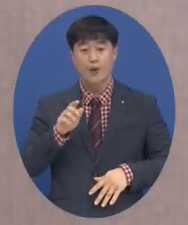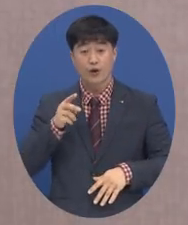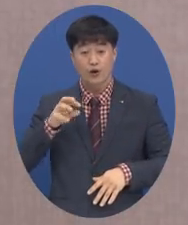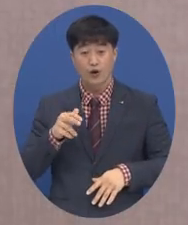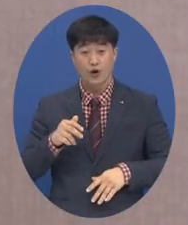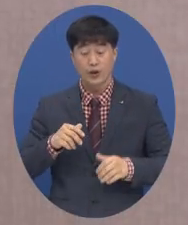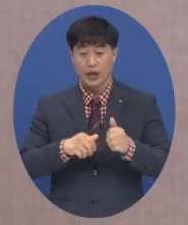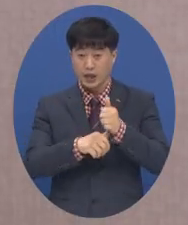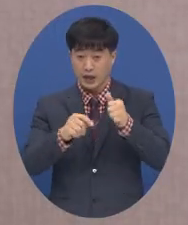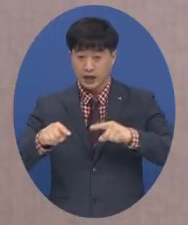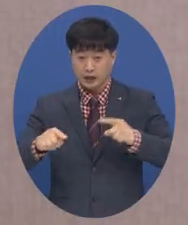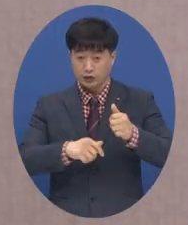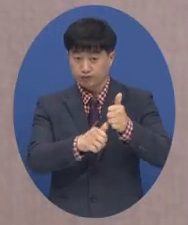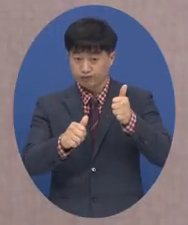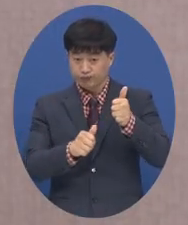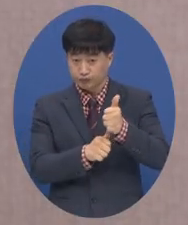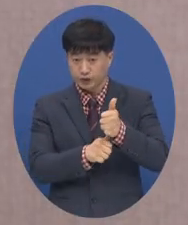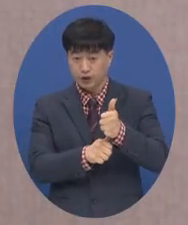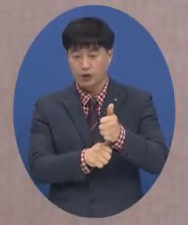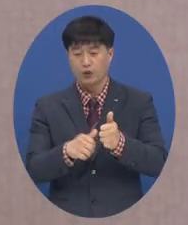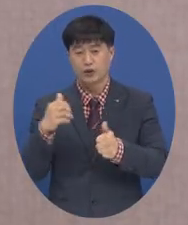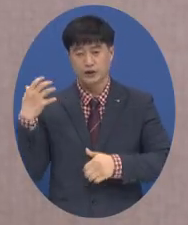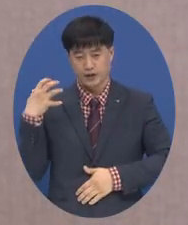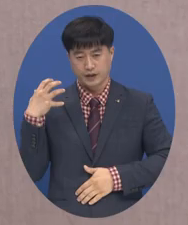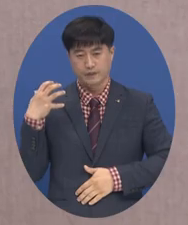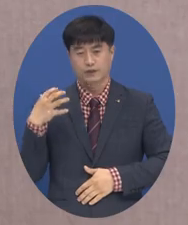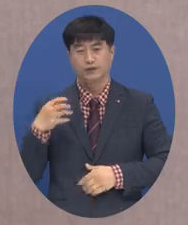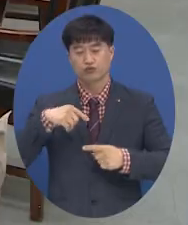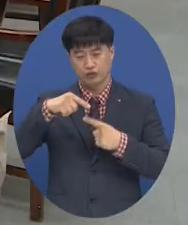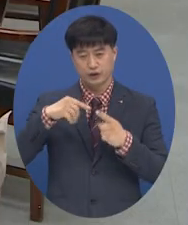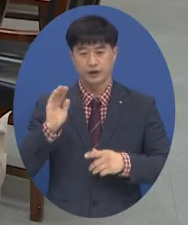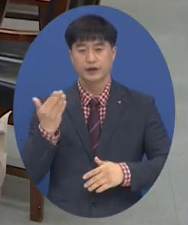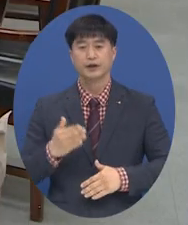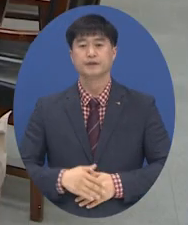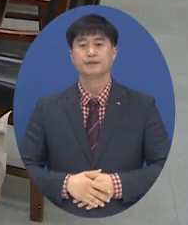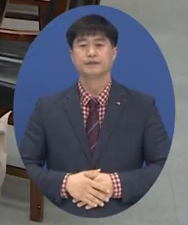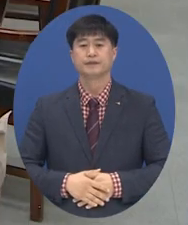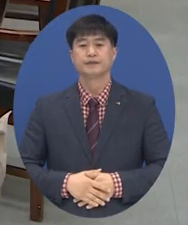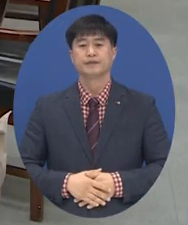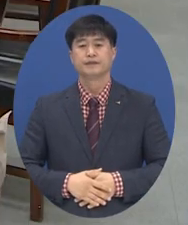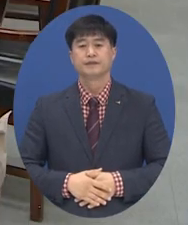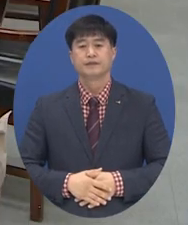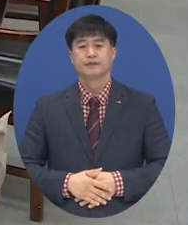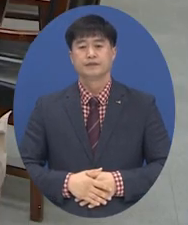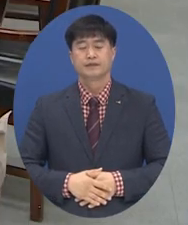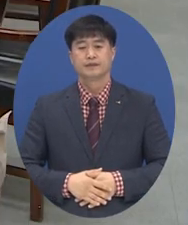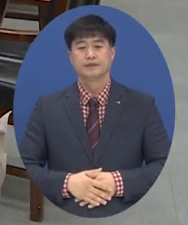행정일부지사가 권한대행을 맡아 운영합니다. 경기지TV 최지연입니다.